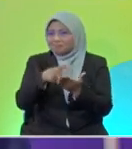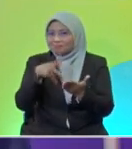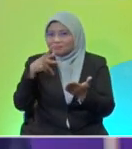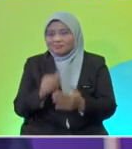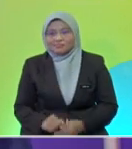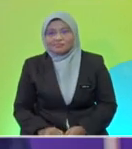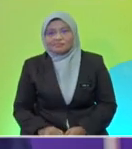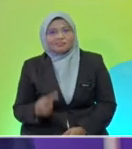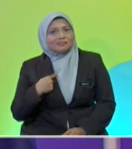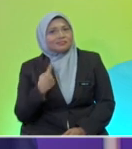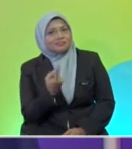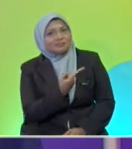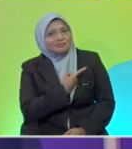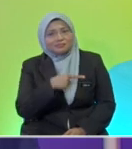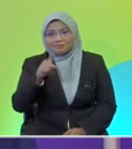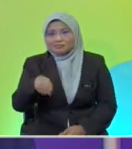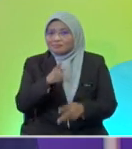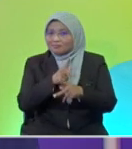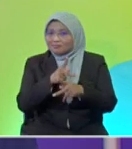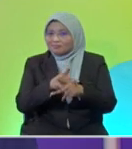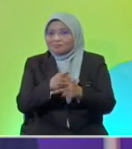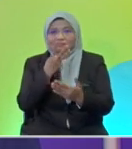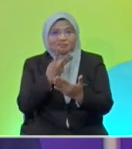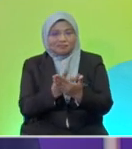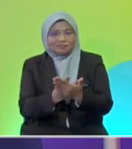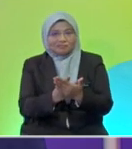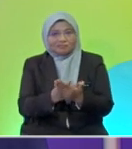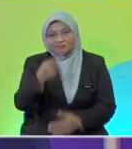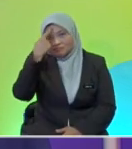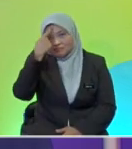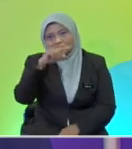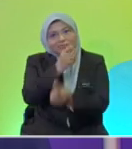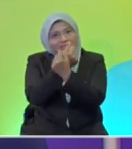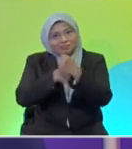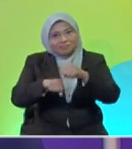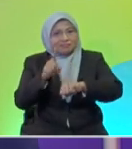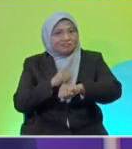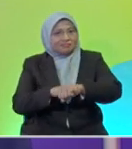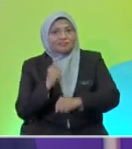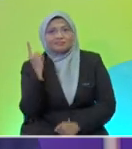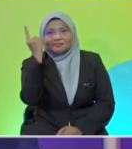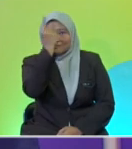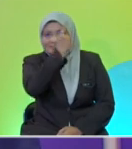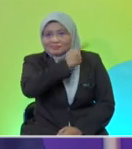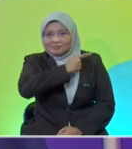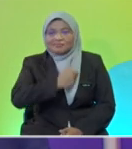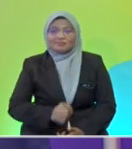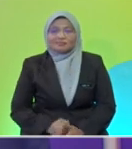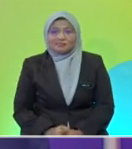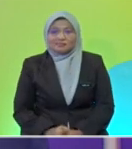persediaan kita untuk masa depan baik nah jika kecil uang tabungan kita